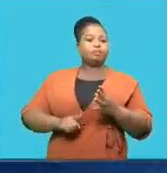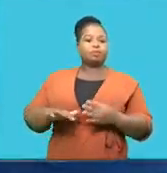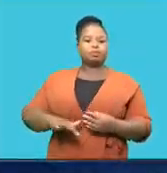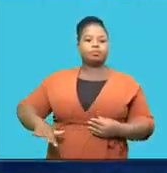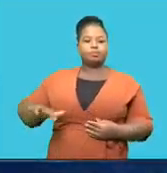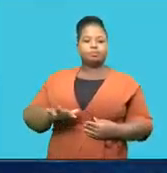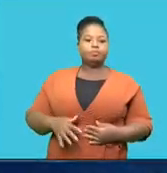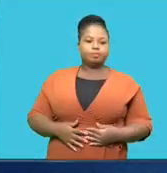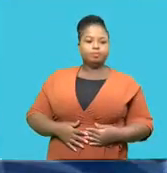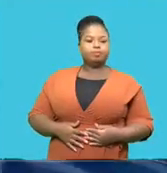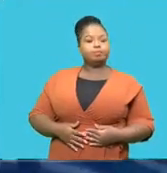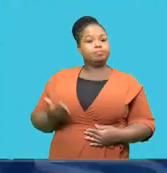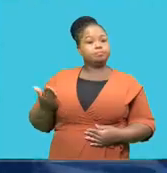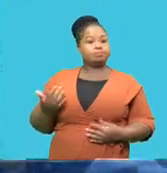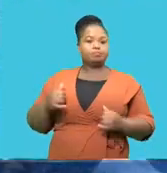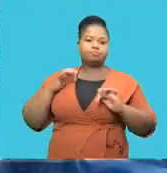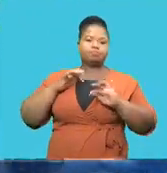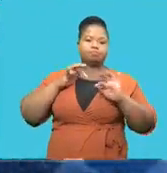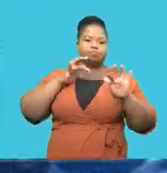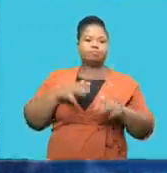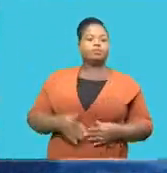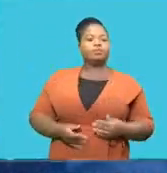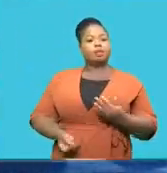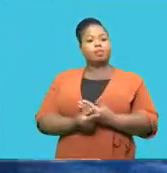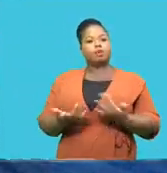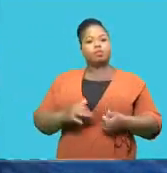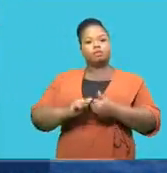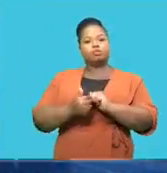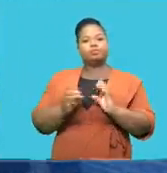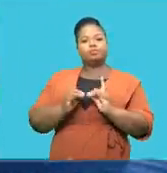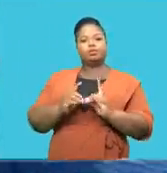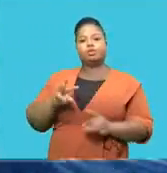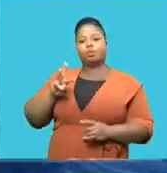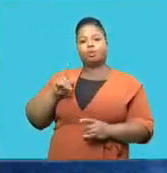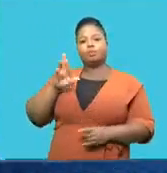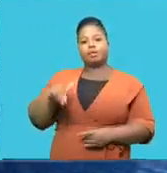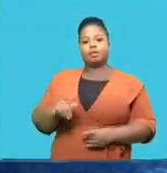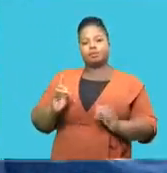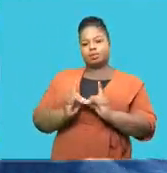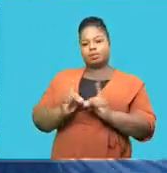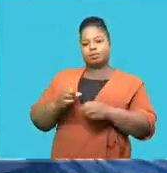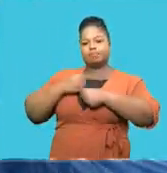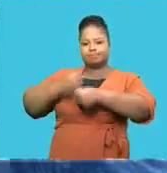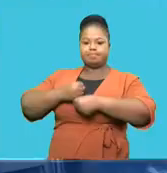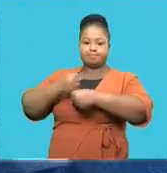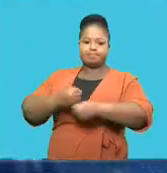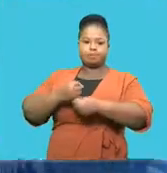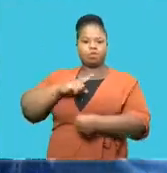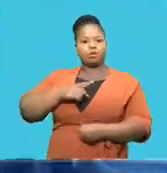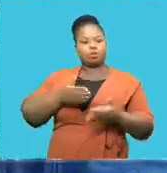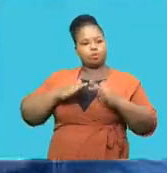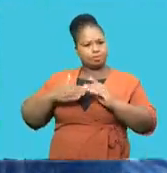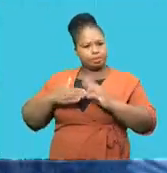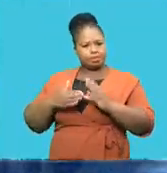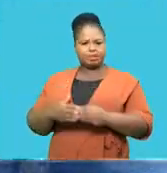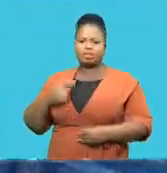mabapi. Mohwanto ona o ne o lebile maabaneng a dipapadi ya Wembley Stadium a motsaneng wa Terrefontein, moo baahi ba ileng